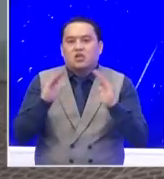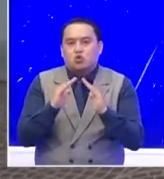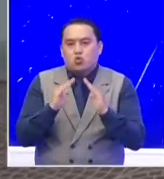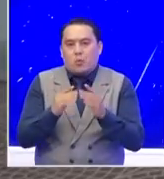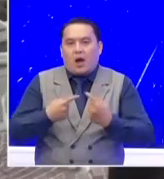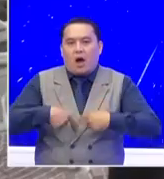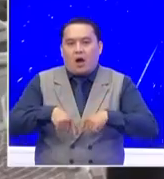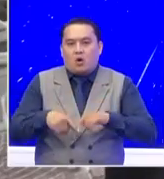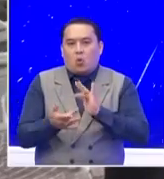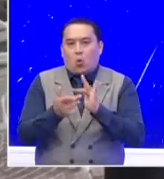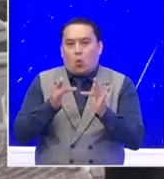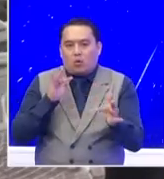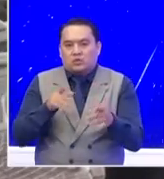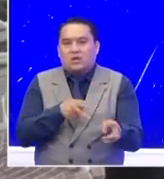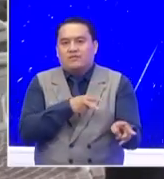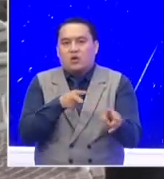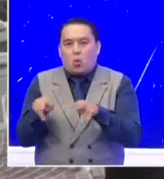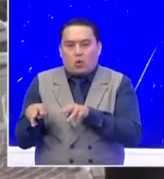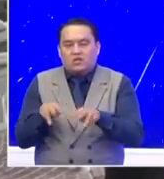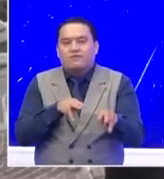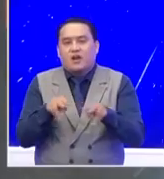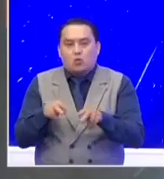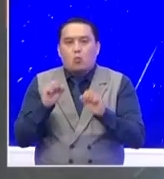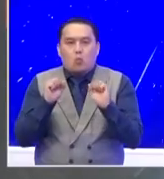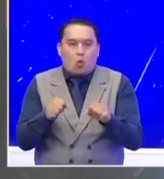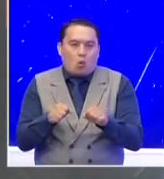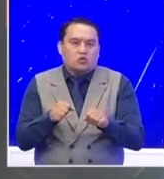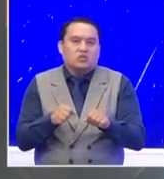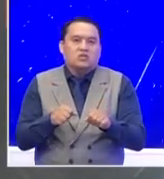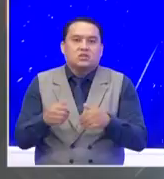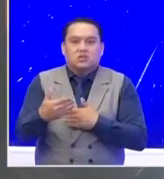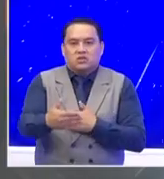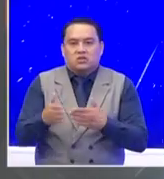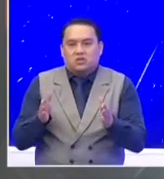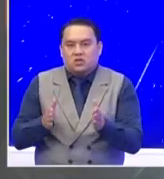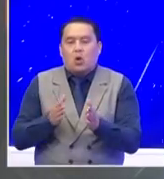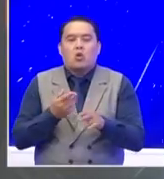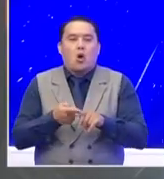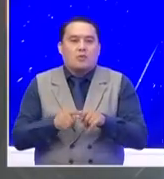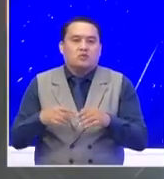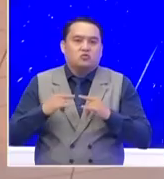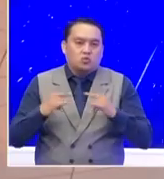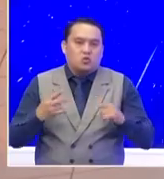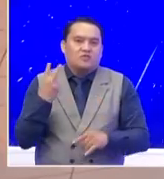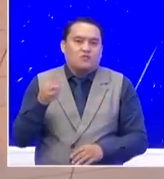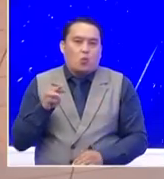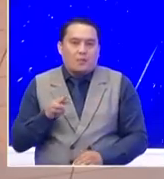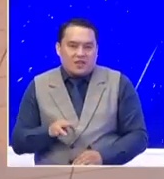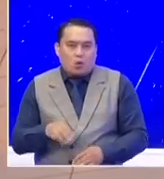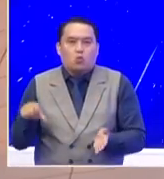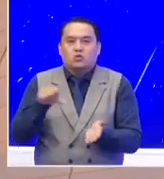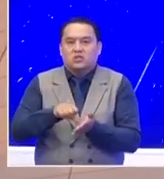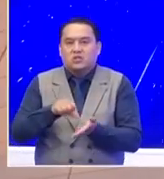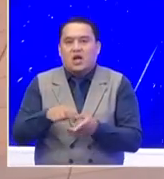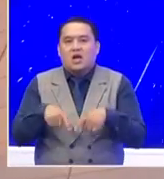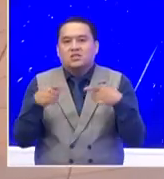них организуют онлайн-трансляцию из аудитории. А расстояние между столами в аудиториях должно быть не менее 2 метров.